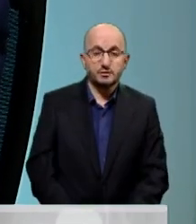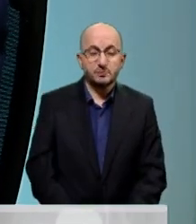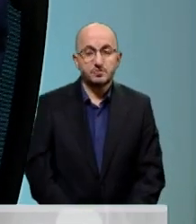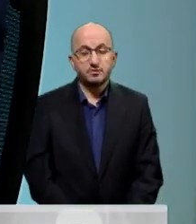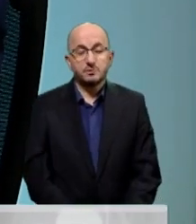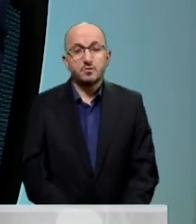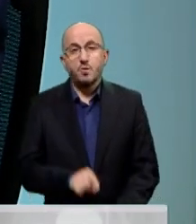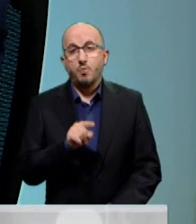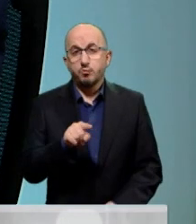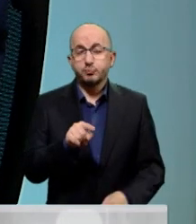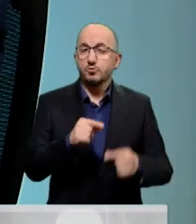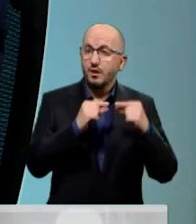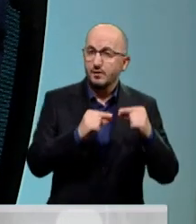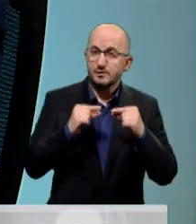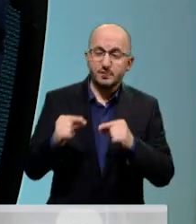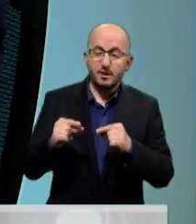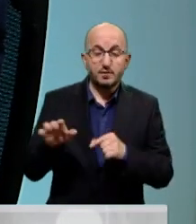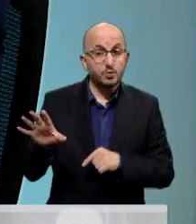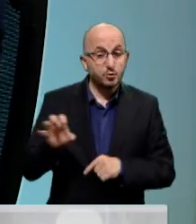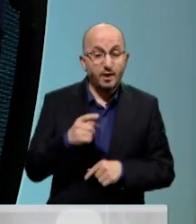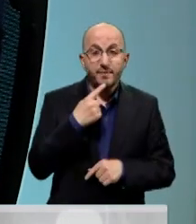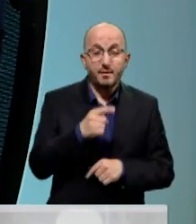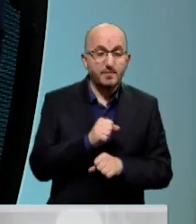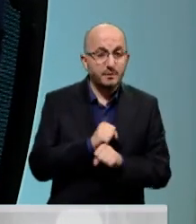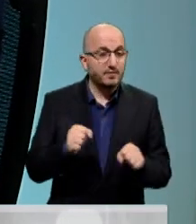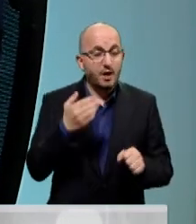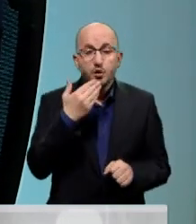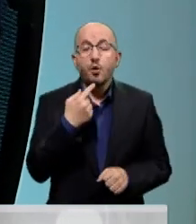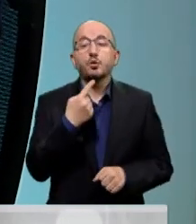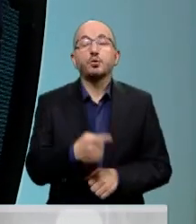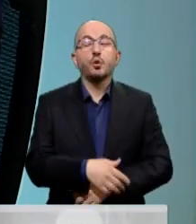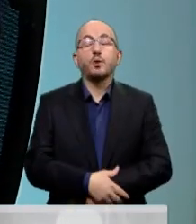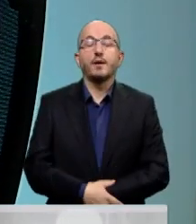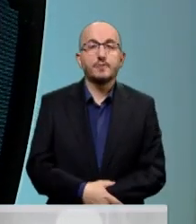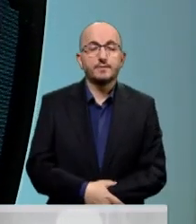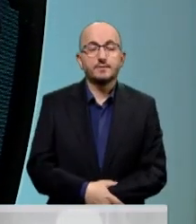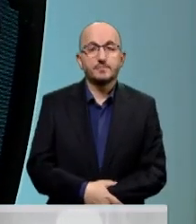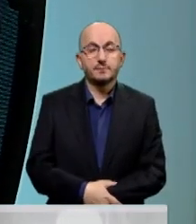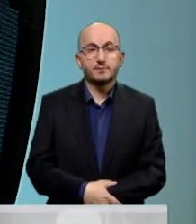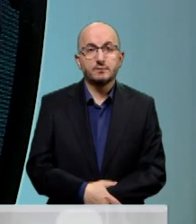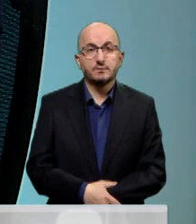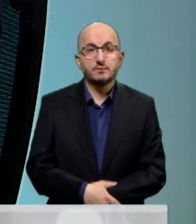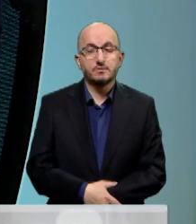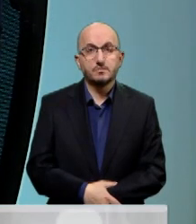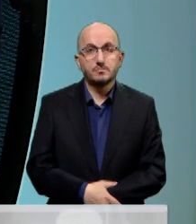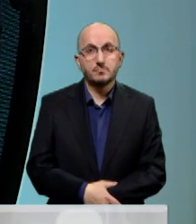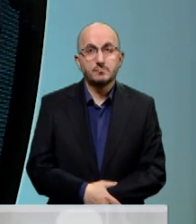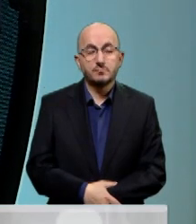rivayetlerden buna sünnet demektir de zarar yok diyorlar Sizce öyle mi hocam yani